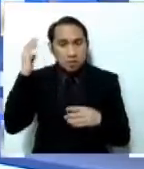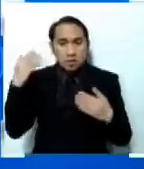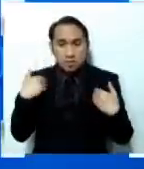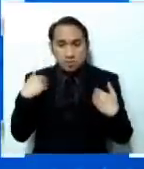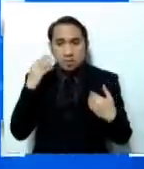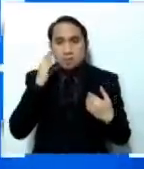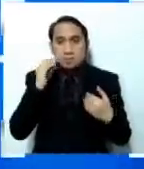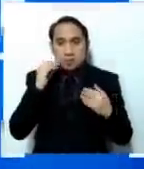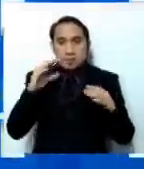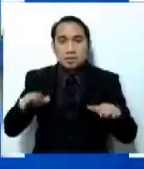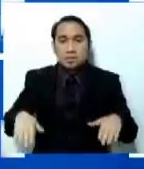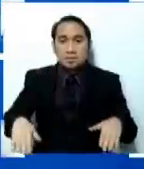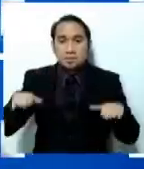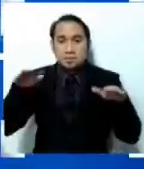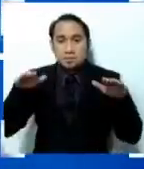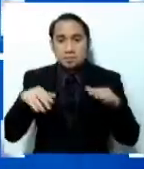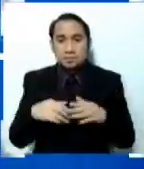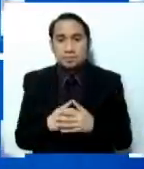balita.